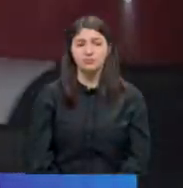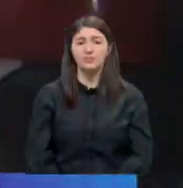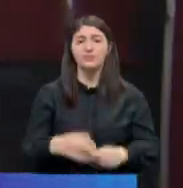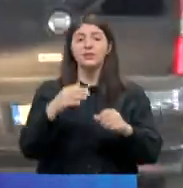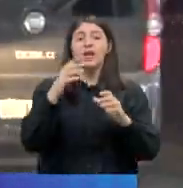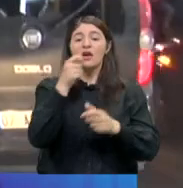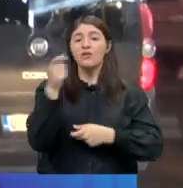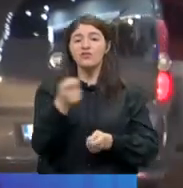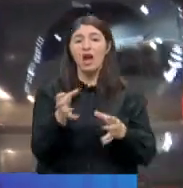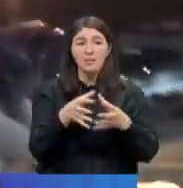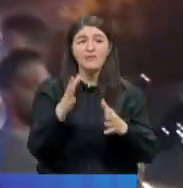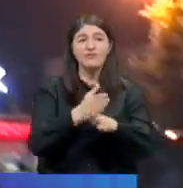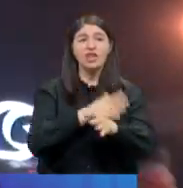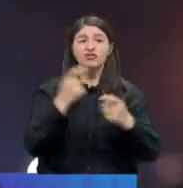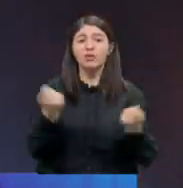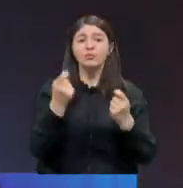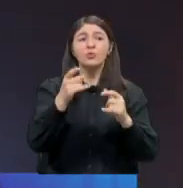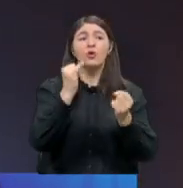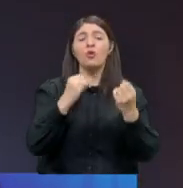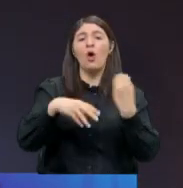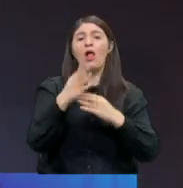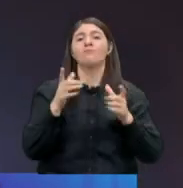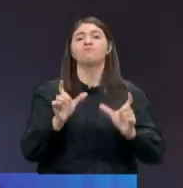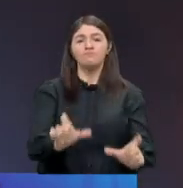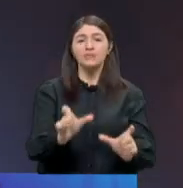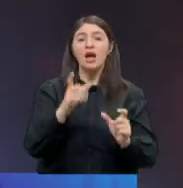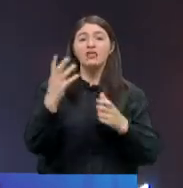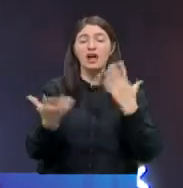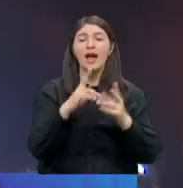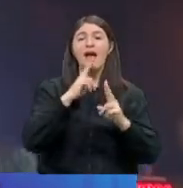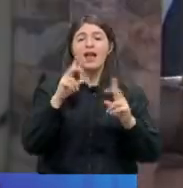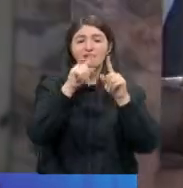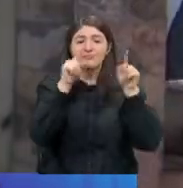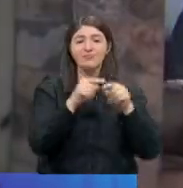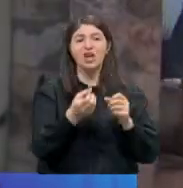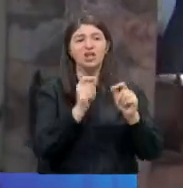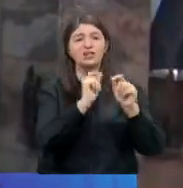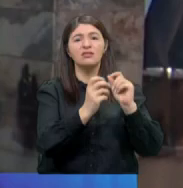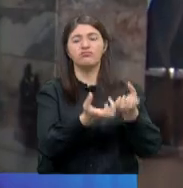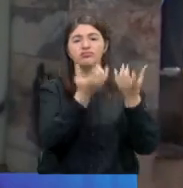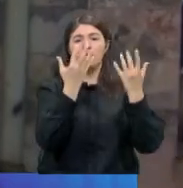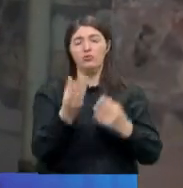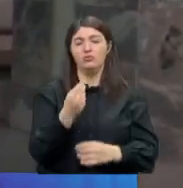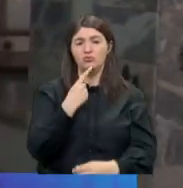İtfaiye ekiplerinin ve vatandaşların çabası faciayı önledi. Yetkililer yangının elektrik panosundan çıktığını açıkladı.